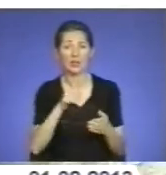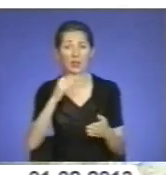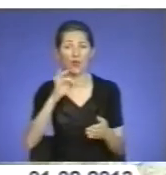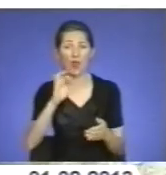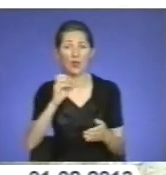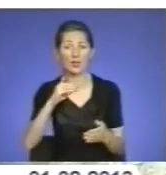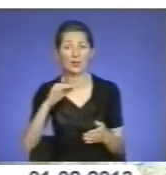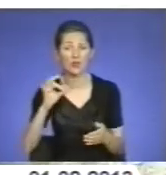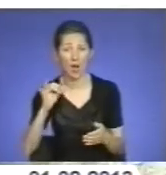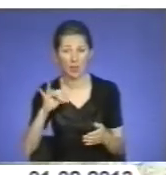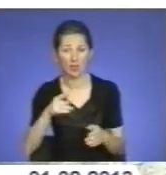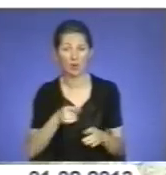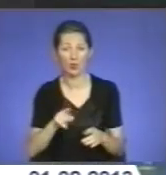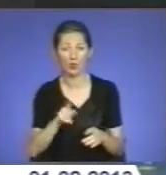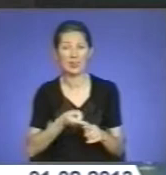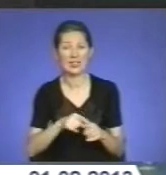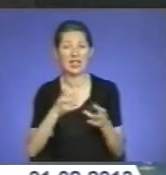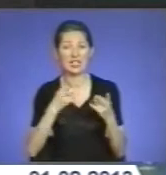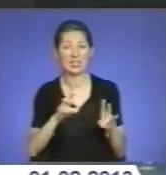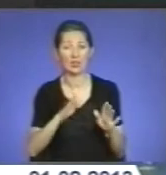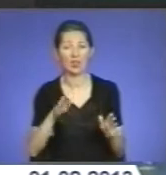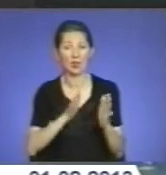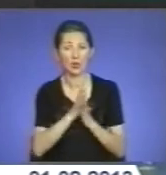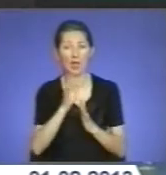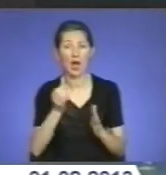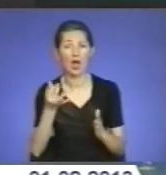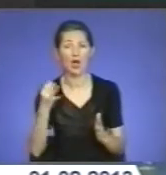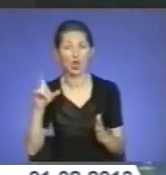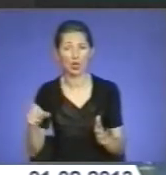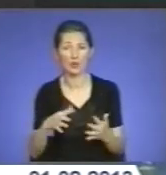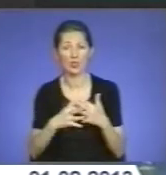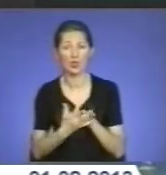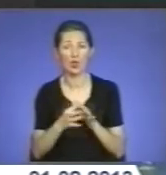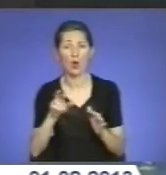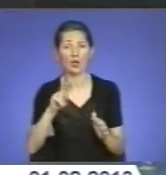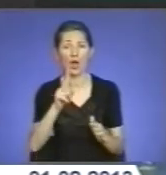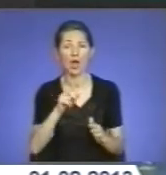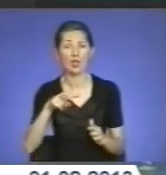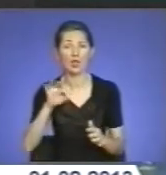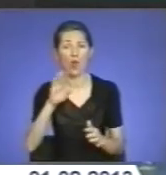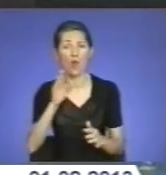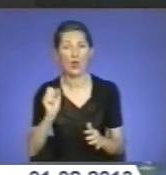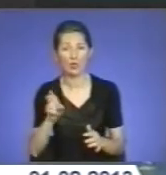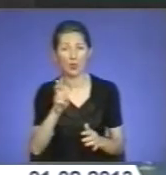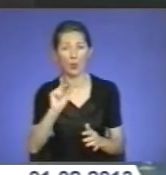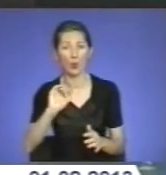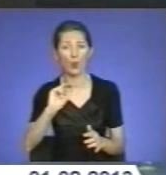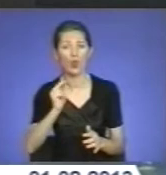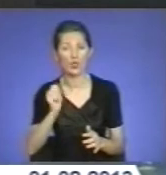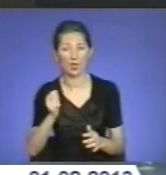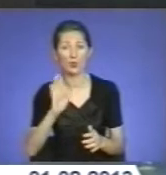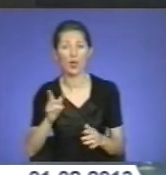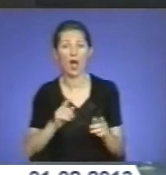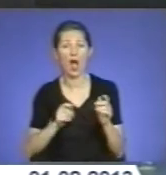у воді, але й людині. У селі Язловець Бучацького району відбулася міжнародна наукова конференція «Історія фортифікації